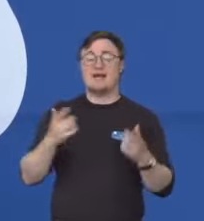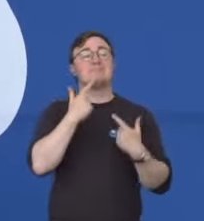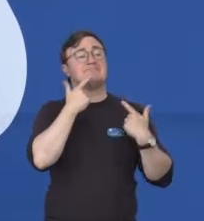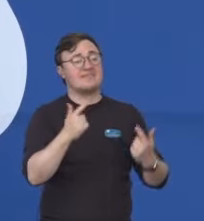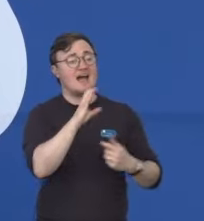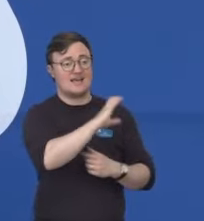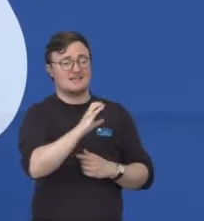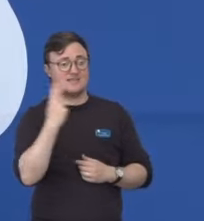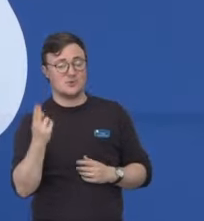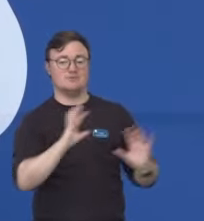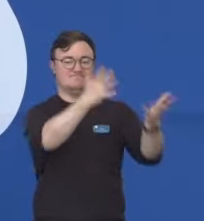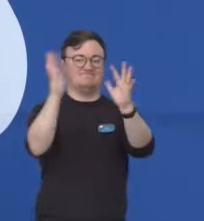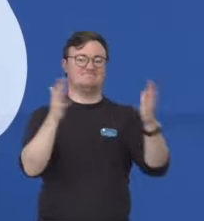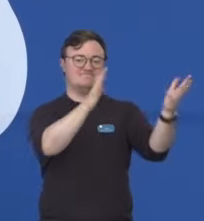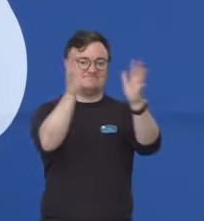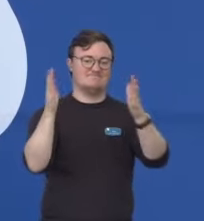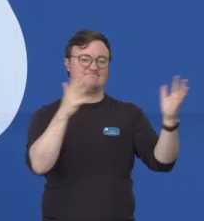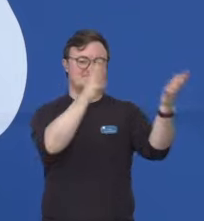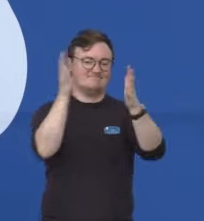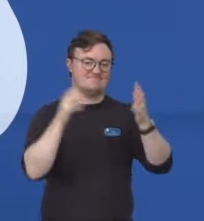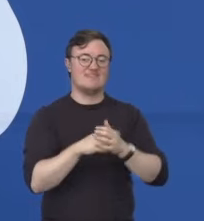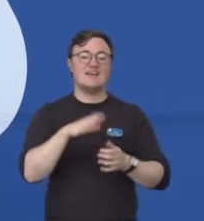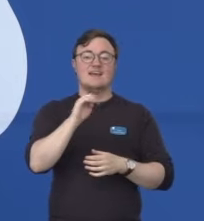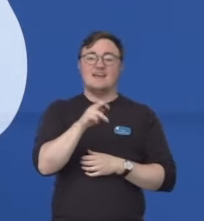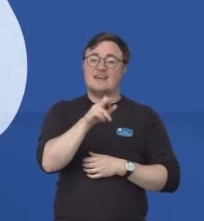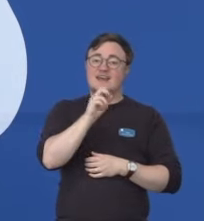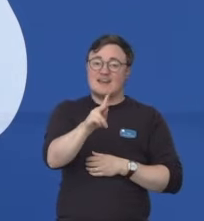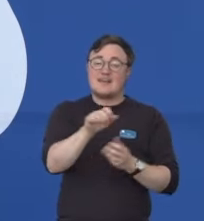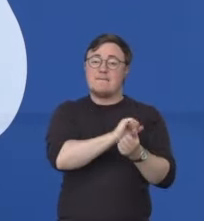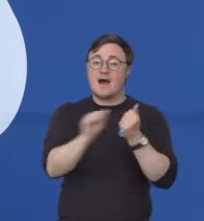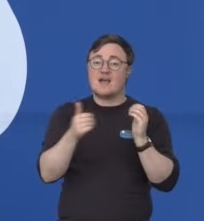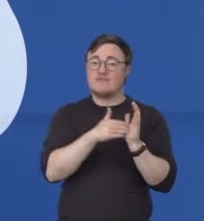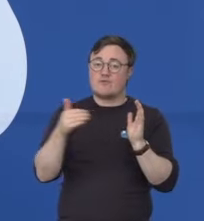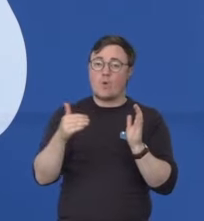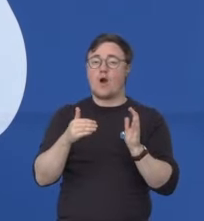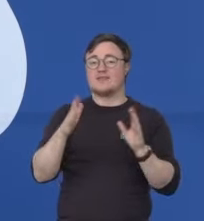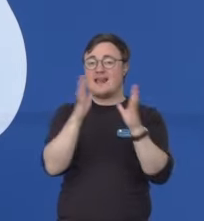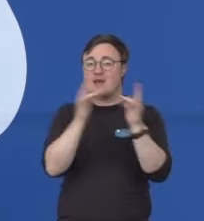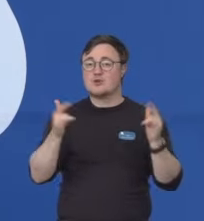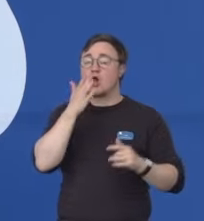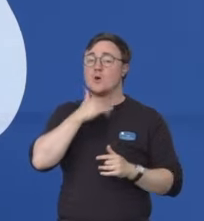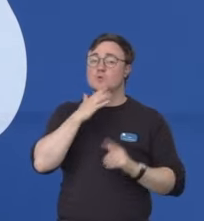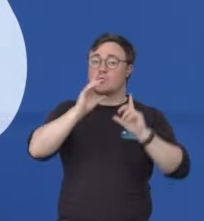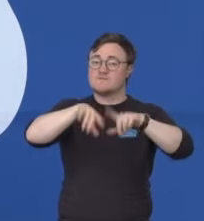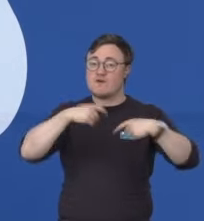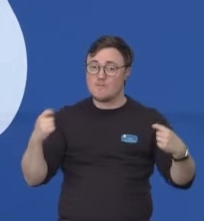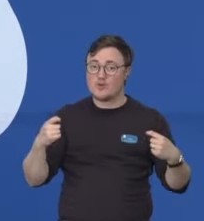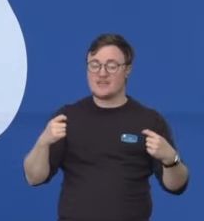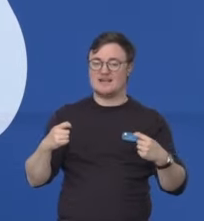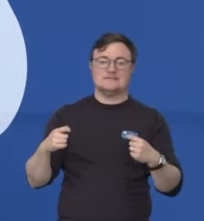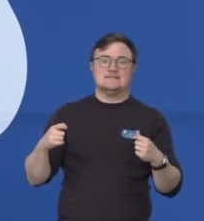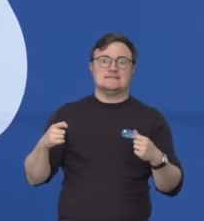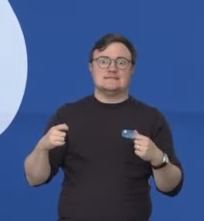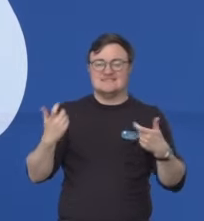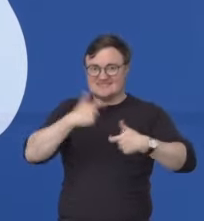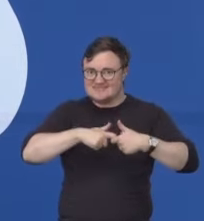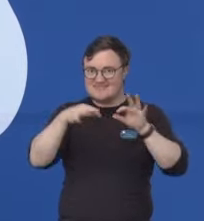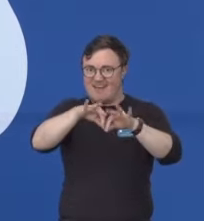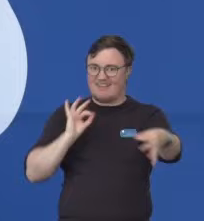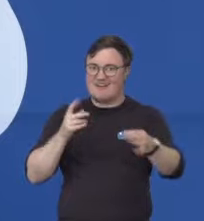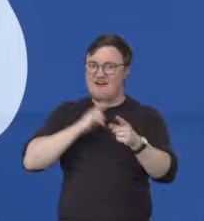mycket. Erik Berg från Liberala ungdomsförbundet skakar vilt på huvudet när det benämns att riva upp frihandelsavtal. Ja. Vilka